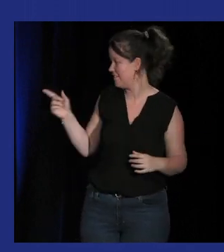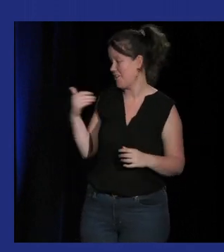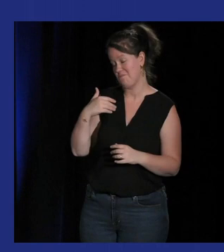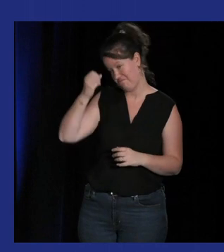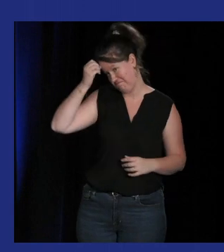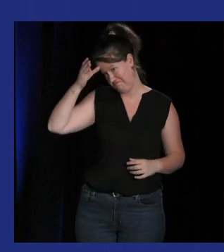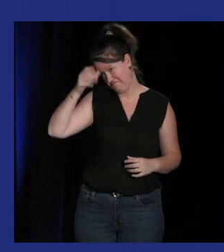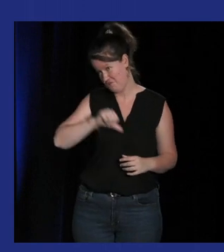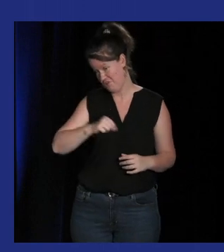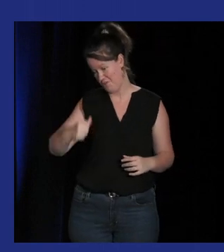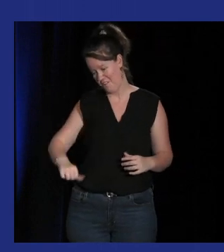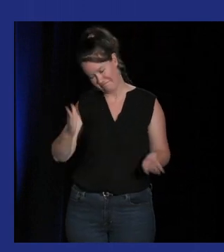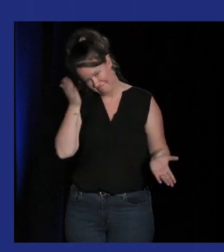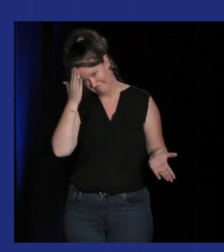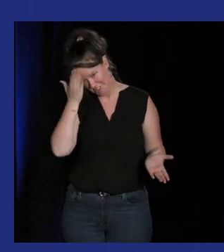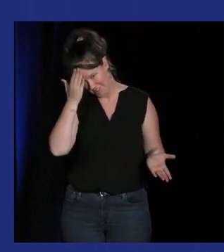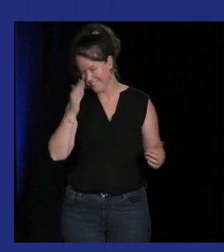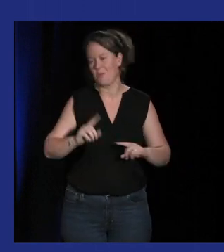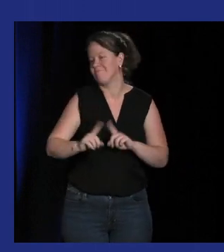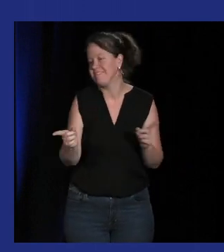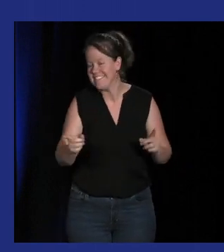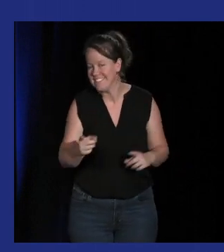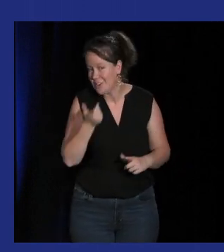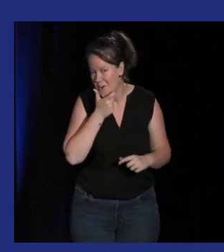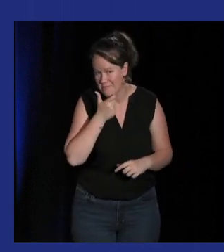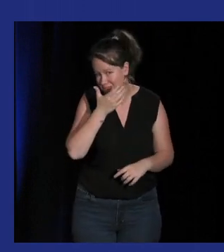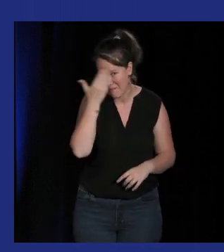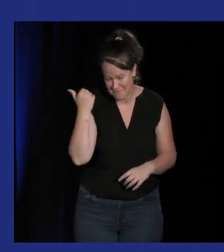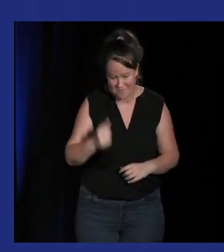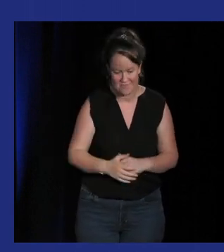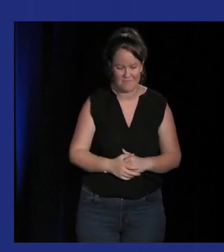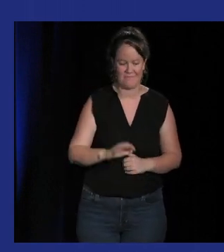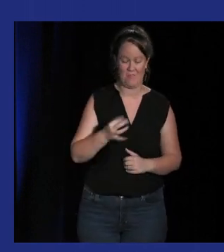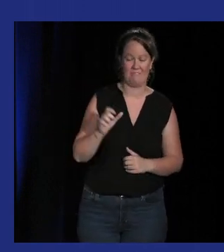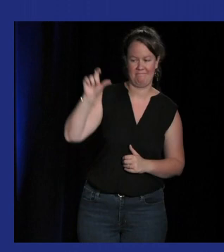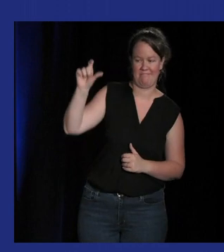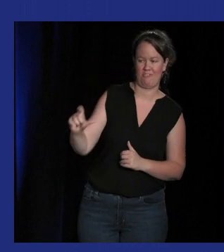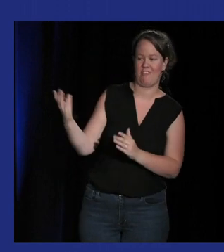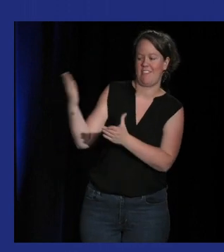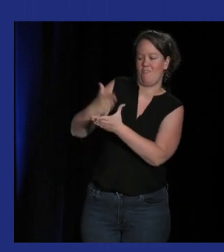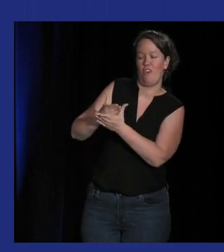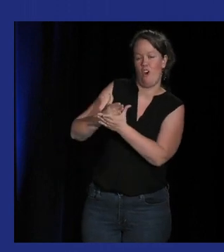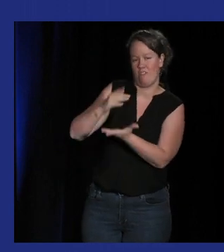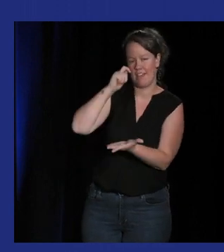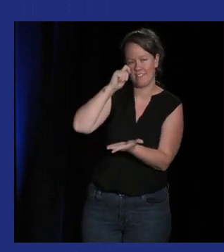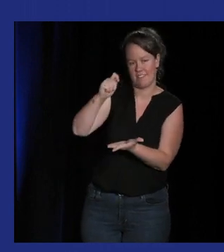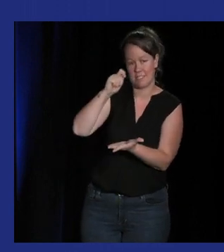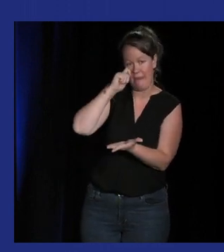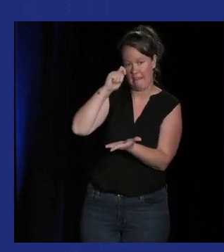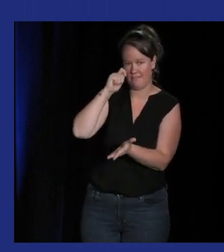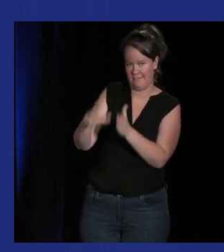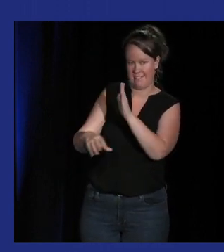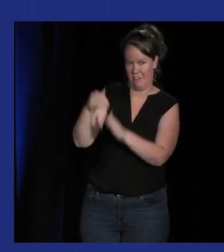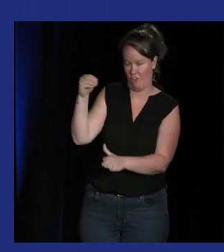tout oui on avait des des intervenants extérieurs pour vérifier au moins après mais